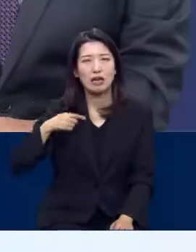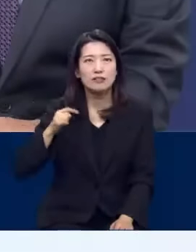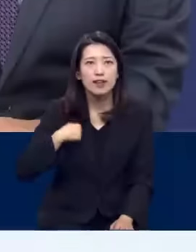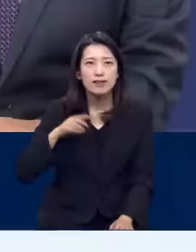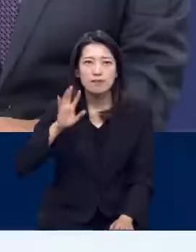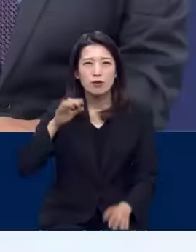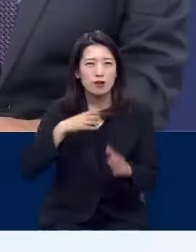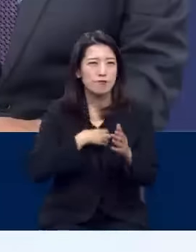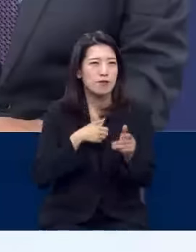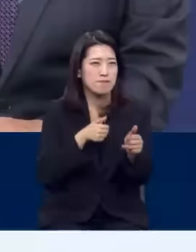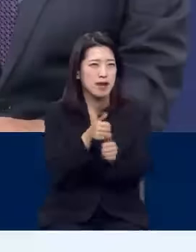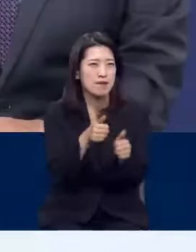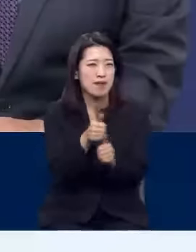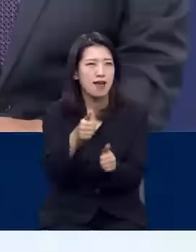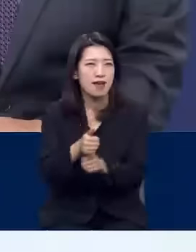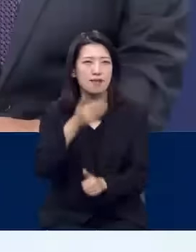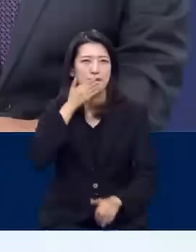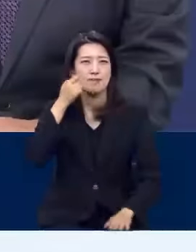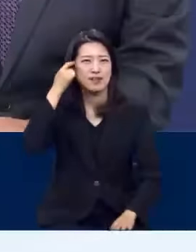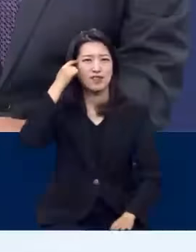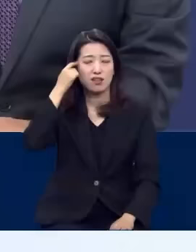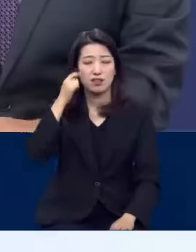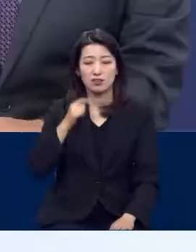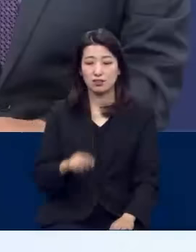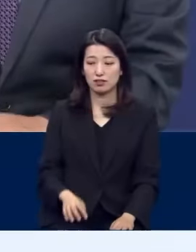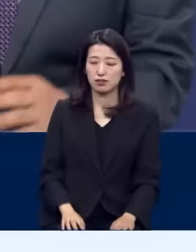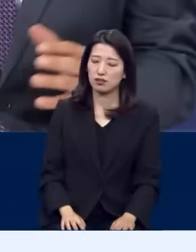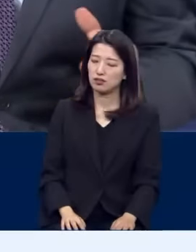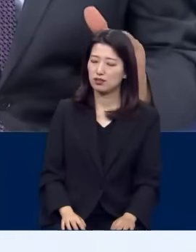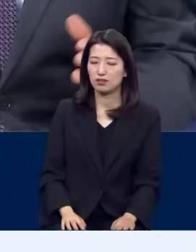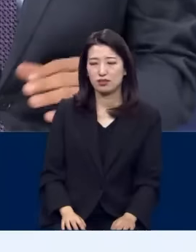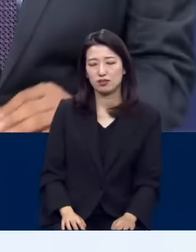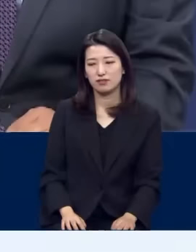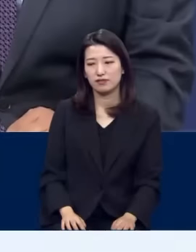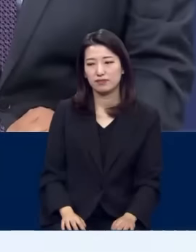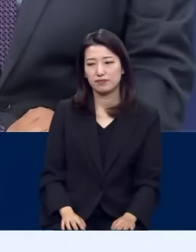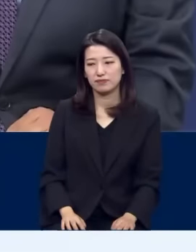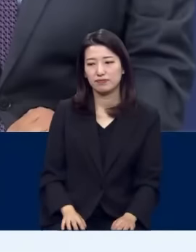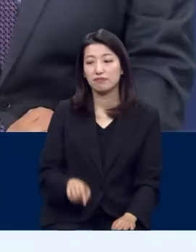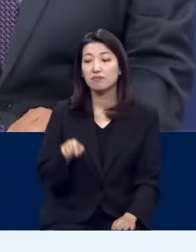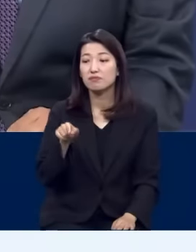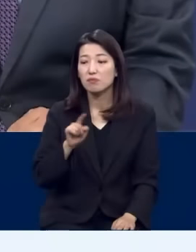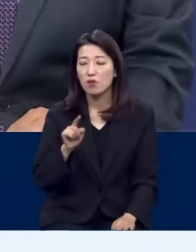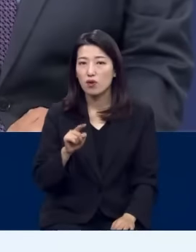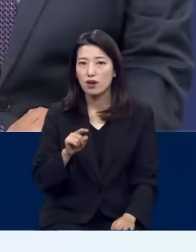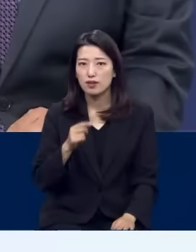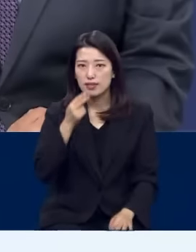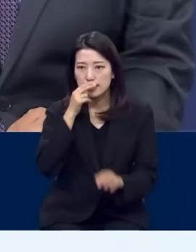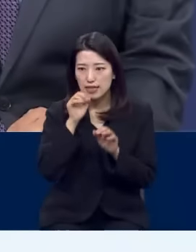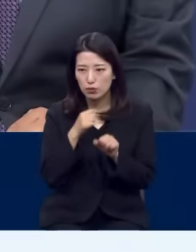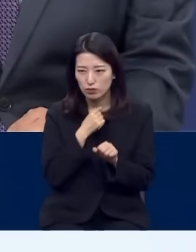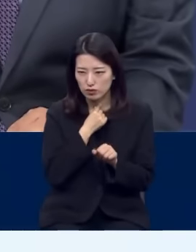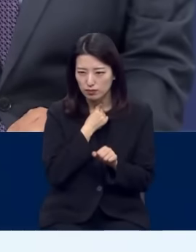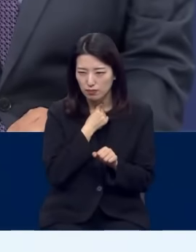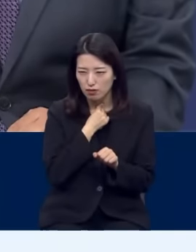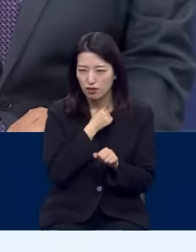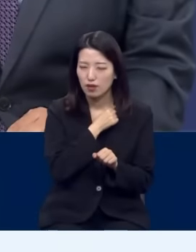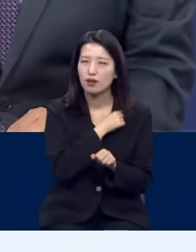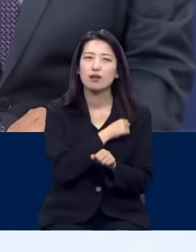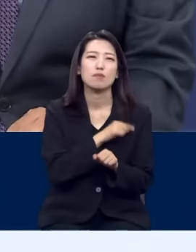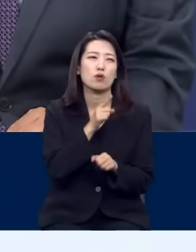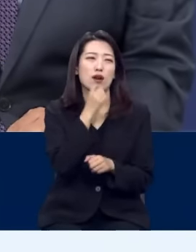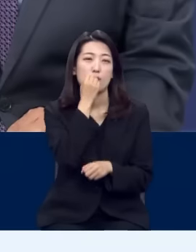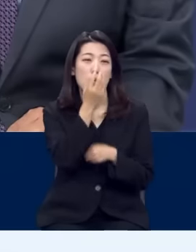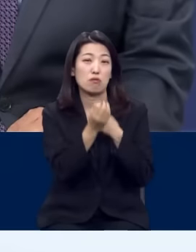수도 있겠다 여기에 대해서 본인이 살아남으려고 또 무리수를 두다 보면은 여러 가지 폭로가 좀 나올 수도 있고